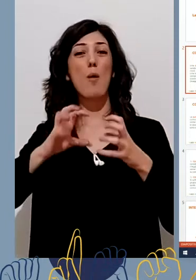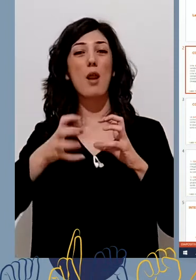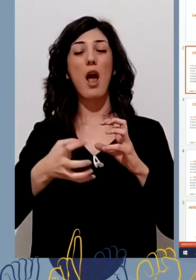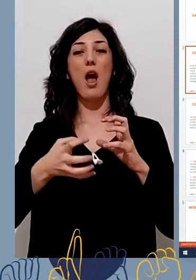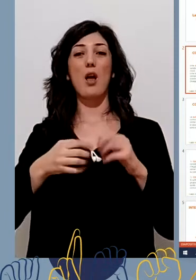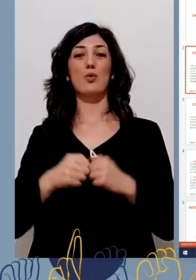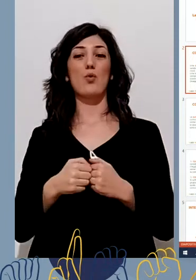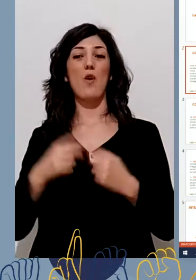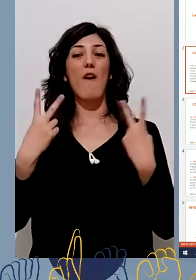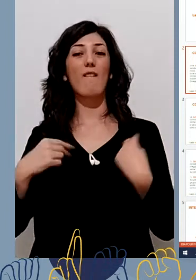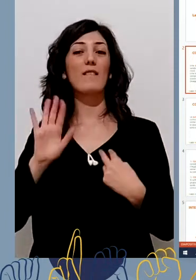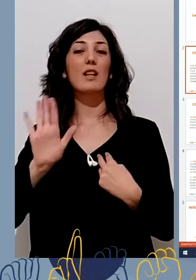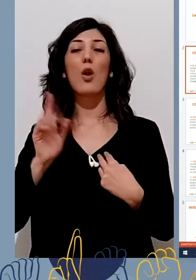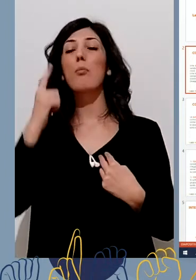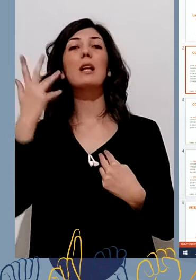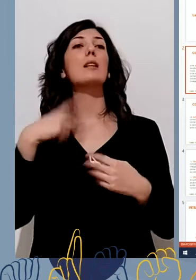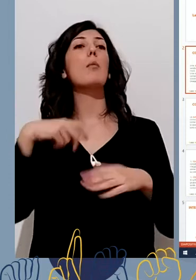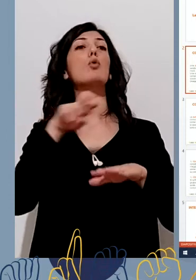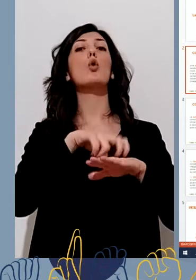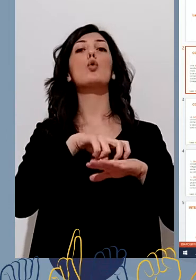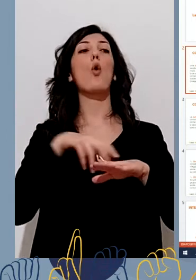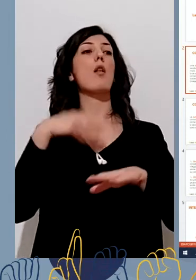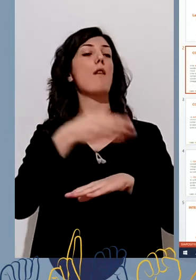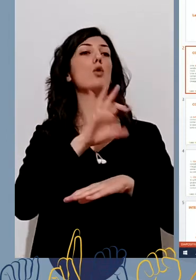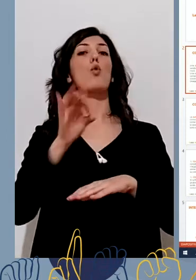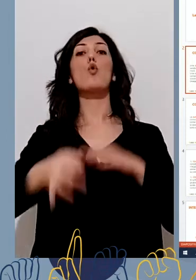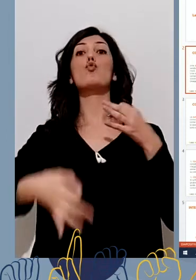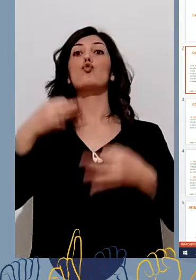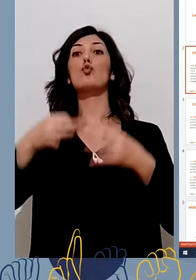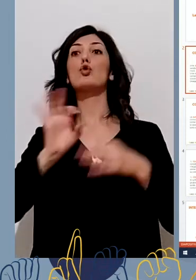quando vanno dal medico, quando vanno dal giudice, quando vanno dal notaio.